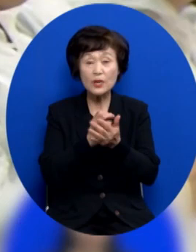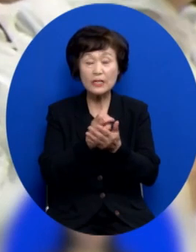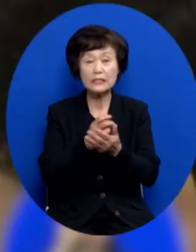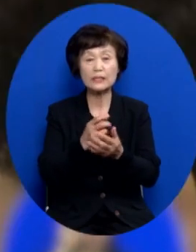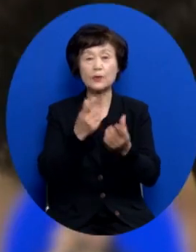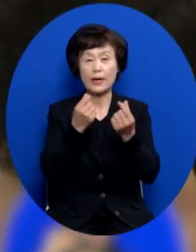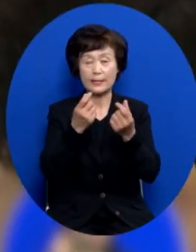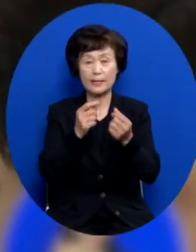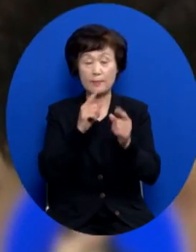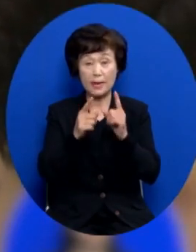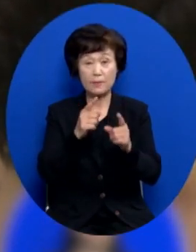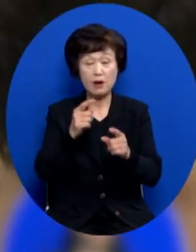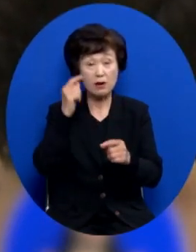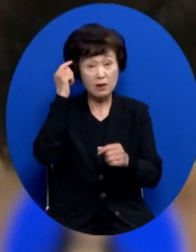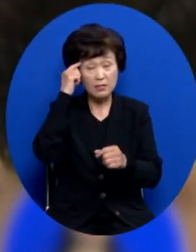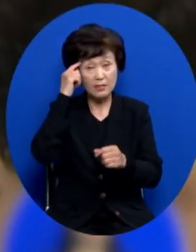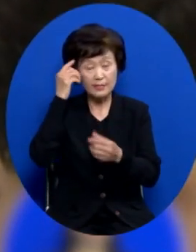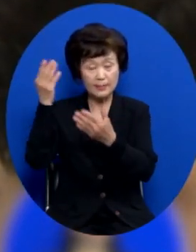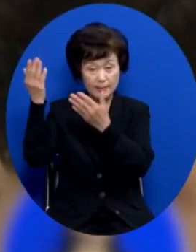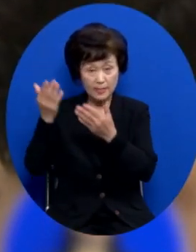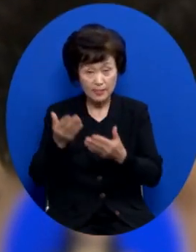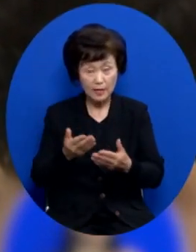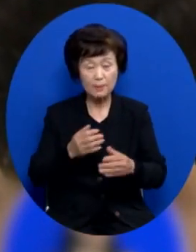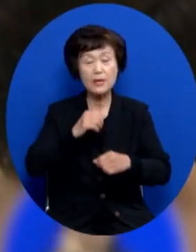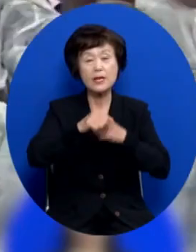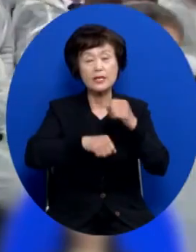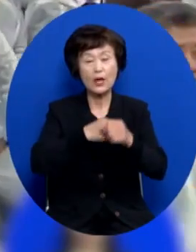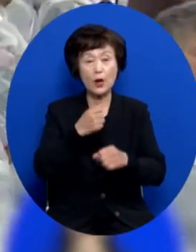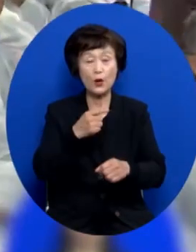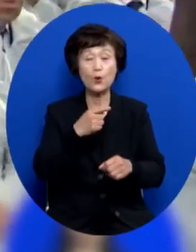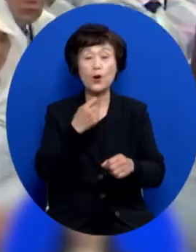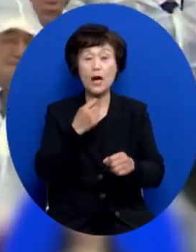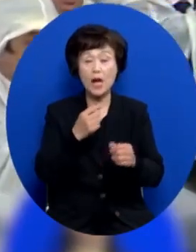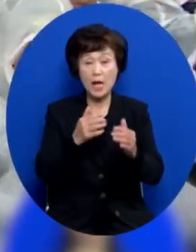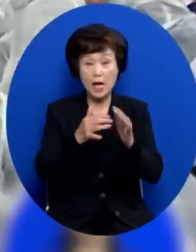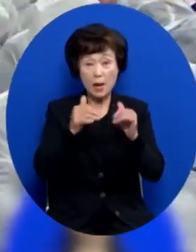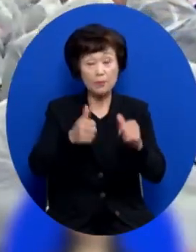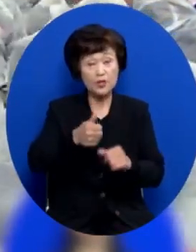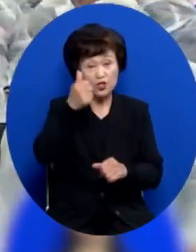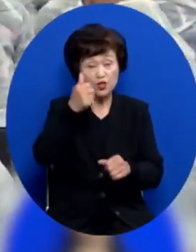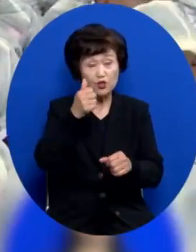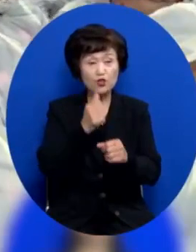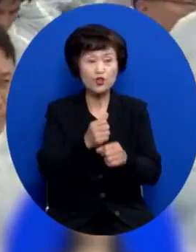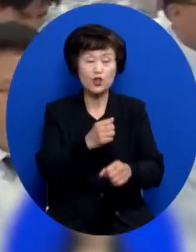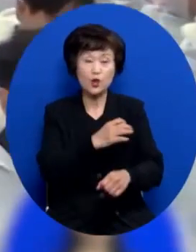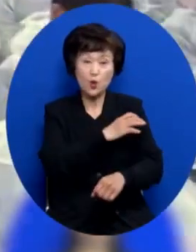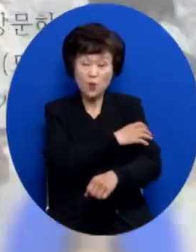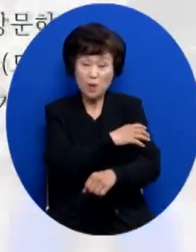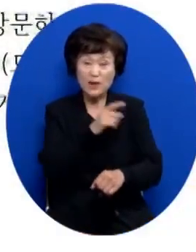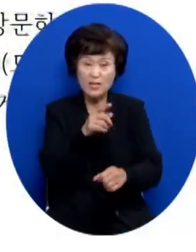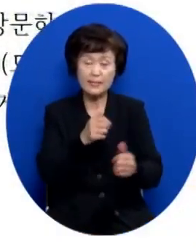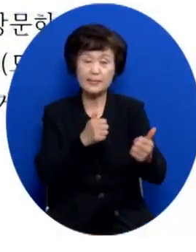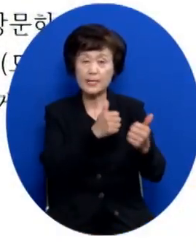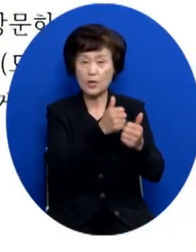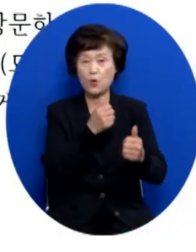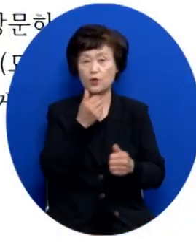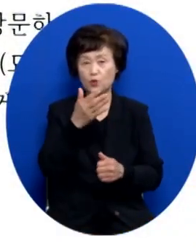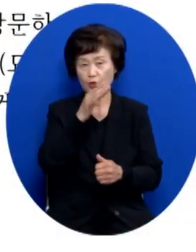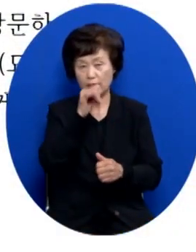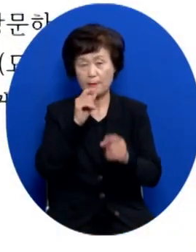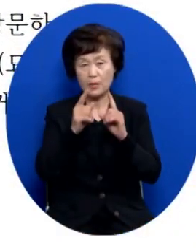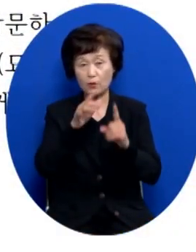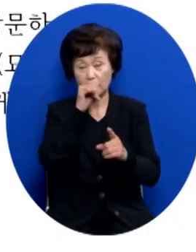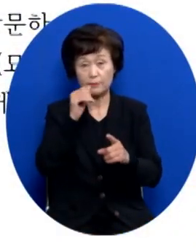않고 계승한다면 자유와 민주주의를 위협하는 모든 세력과 도전에 맞서 싸워야 한다고 강조했습니다. 한편